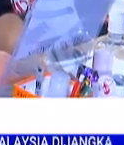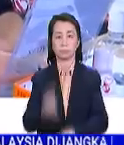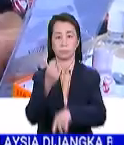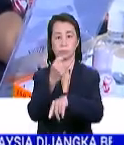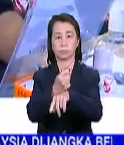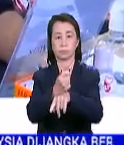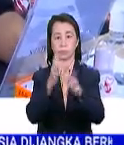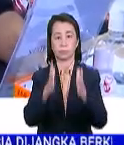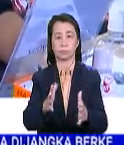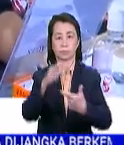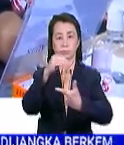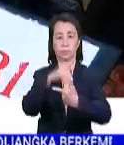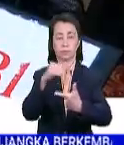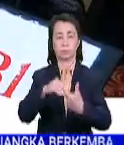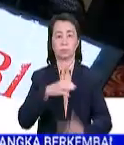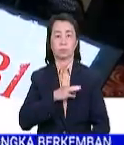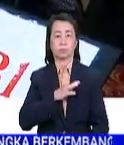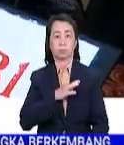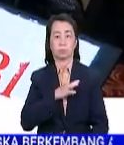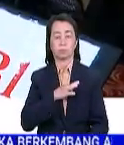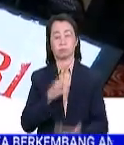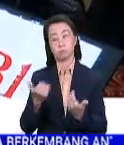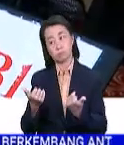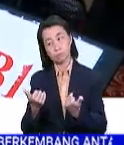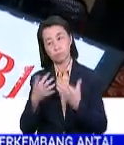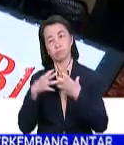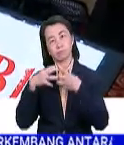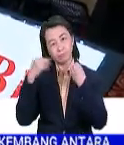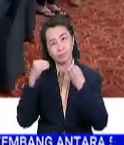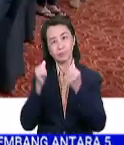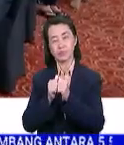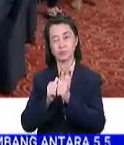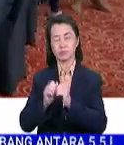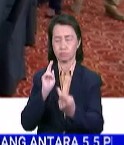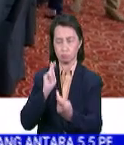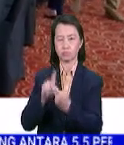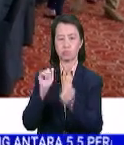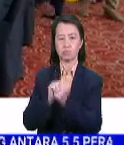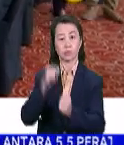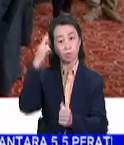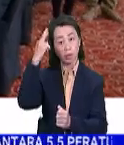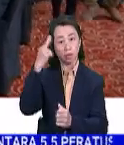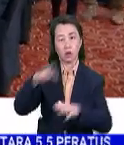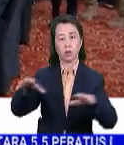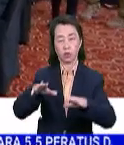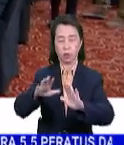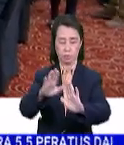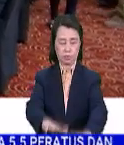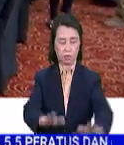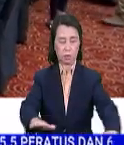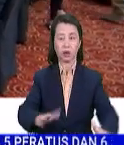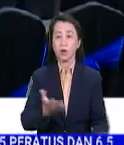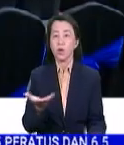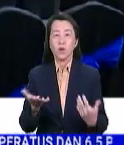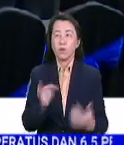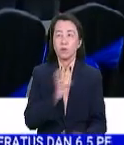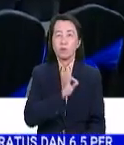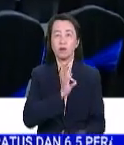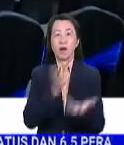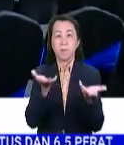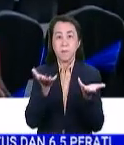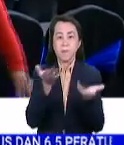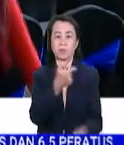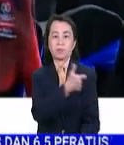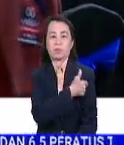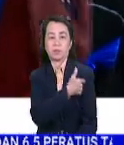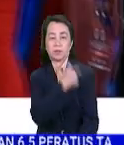Petugas ataupun sukarelawan yang mesra serta persekitaran yang kondusif antara faktor membuatkan kanak-kanak ini teruja menerima vaksin